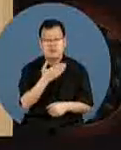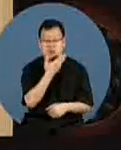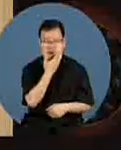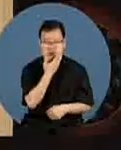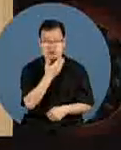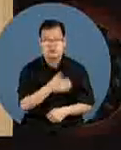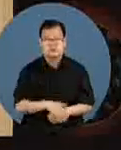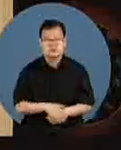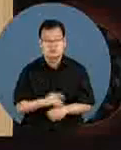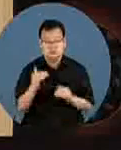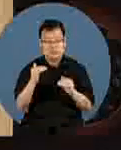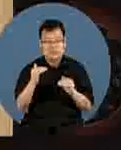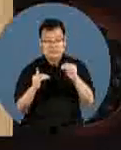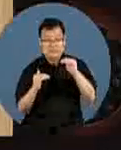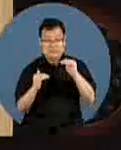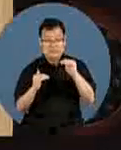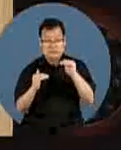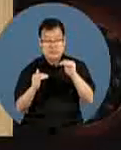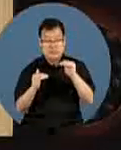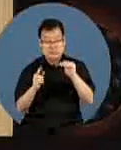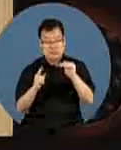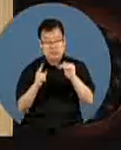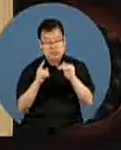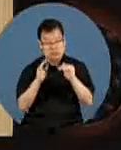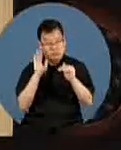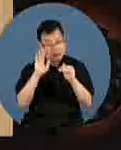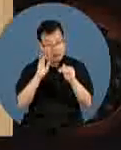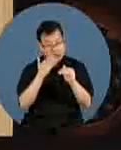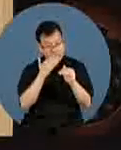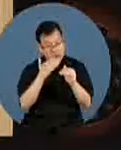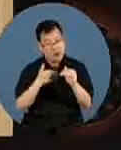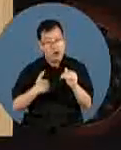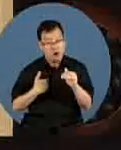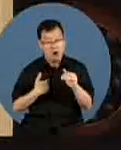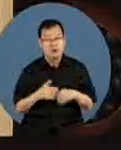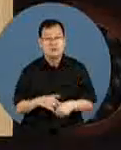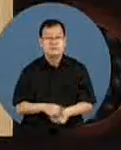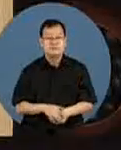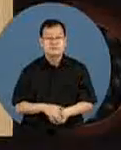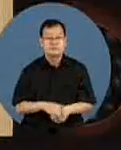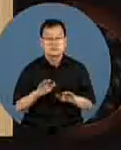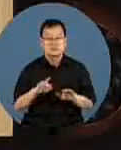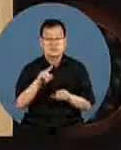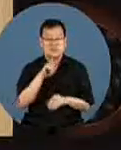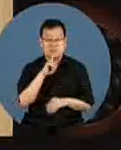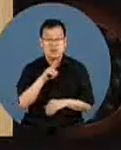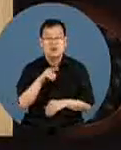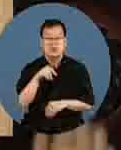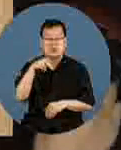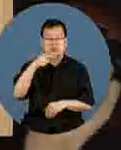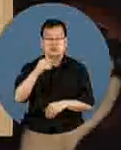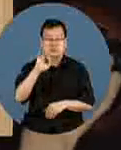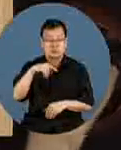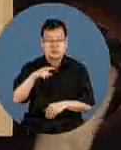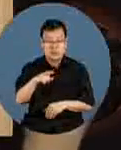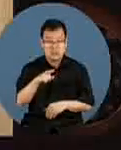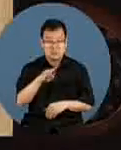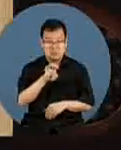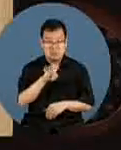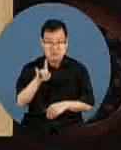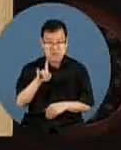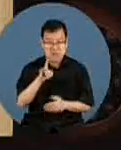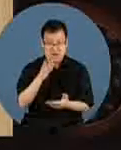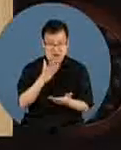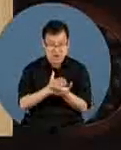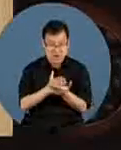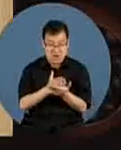그리고 바둑도 역전 가능성이 있습니다. 네. 자, 이제는 승부호흡이라고 하죠. 저 패를 하지 않으면